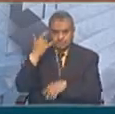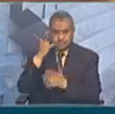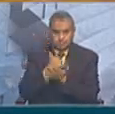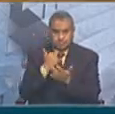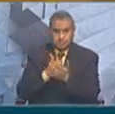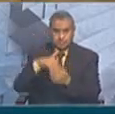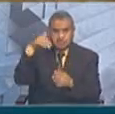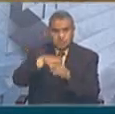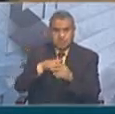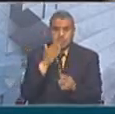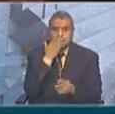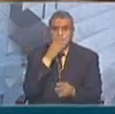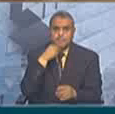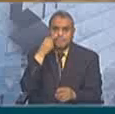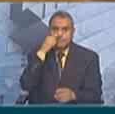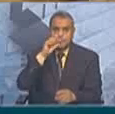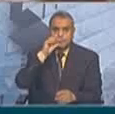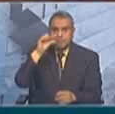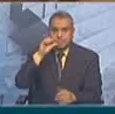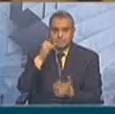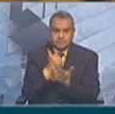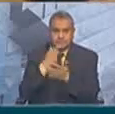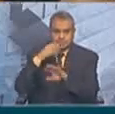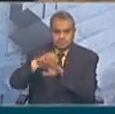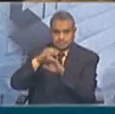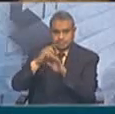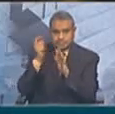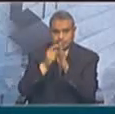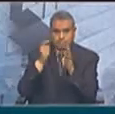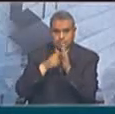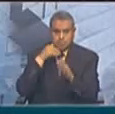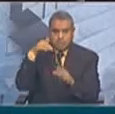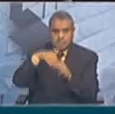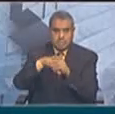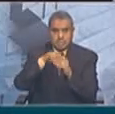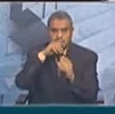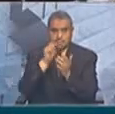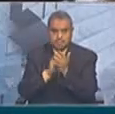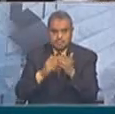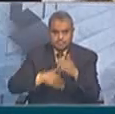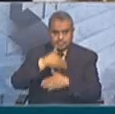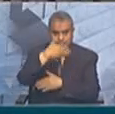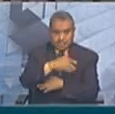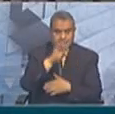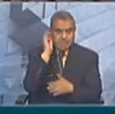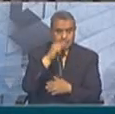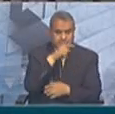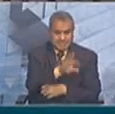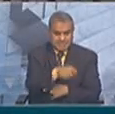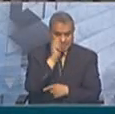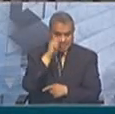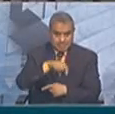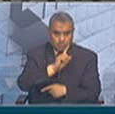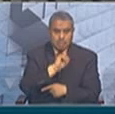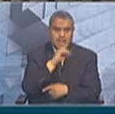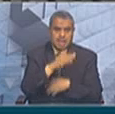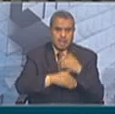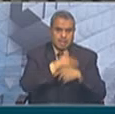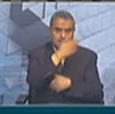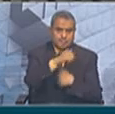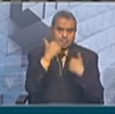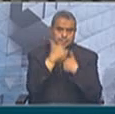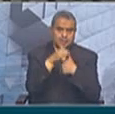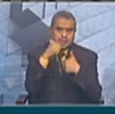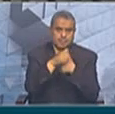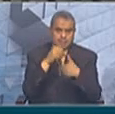الرئاسي جو بايدن الجمهوريين بإرجاء عملية التعيين إلى ما بعد انتخابات الرئاسة في